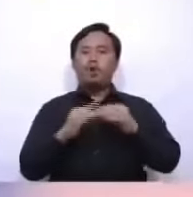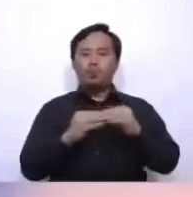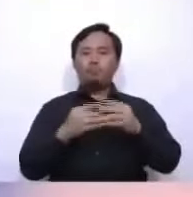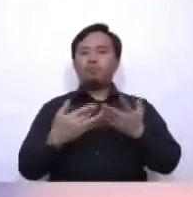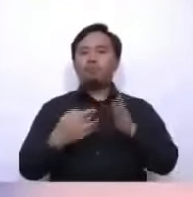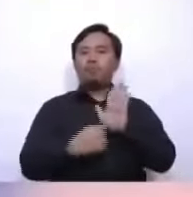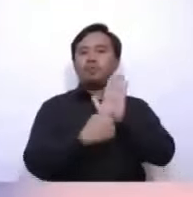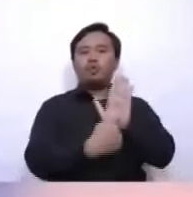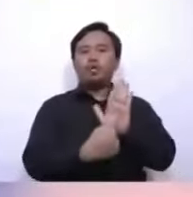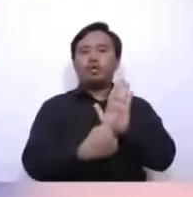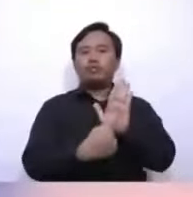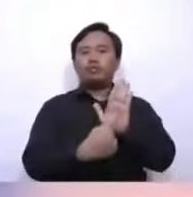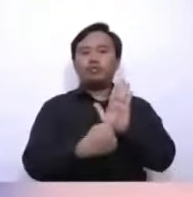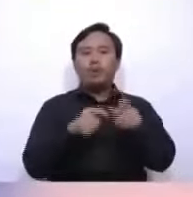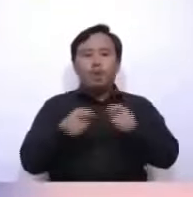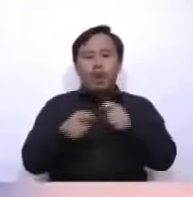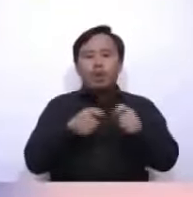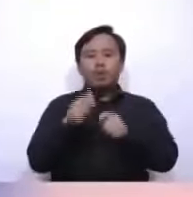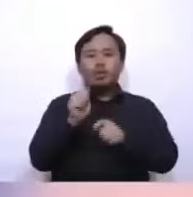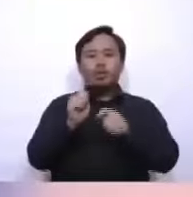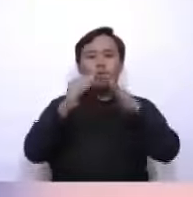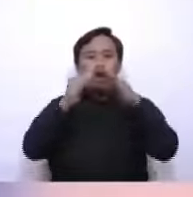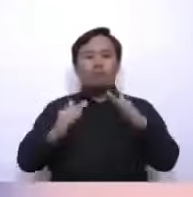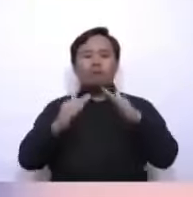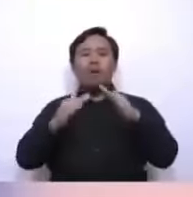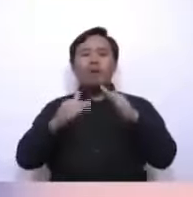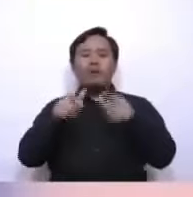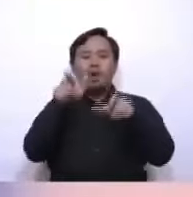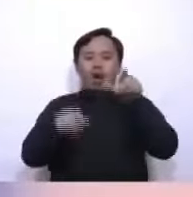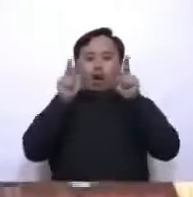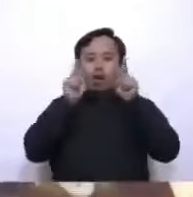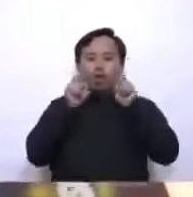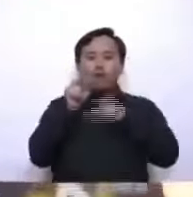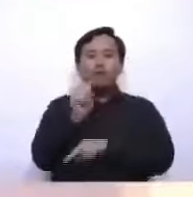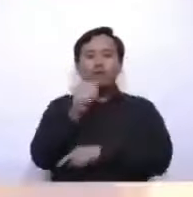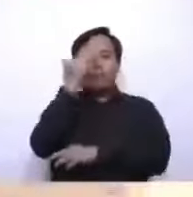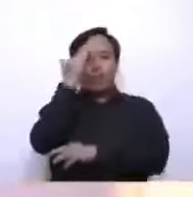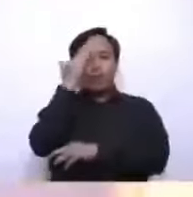moderator dan juga hadirin agar pemirsa di rumah juga bisa melihat ke arah kamera.